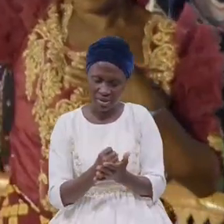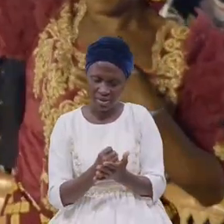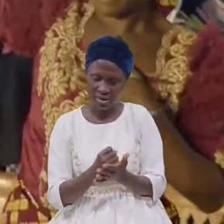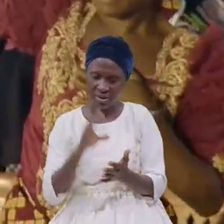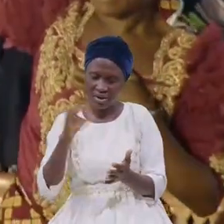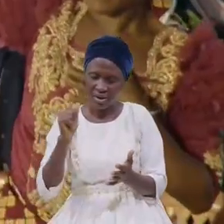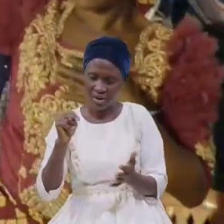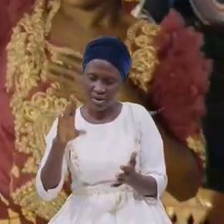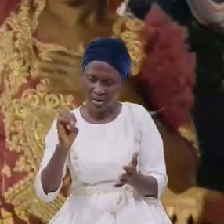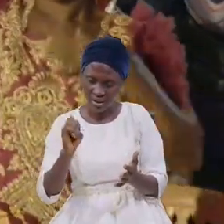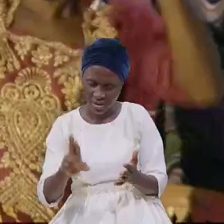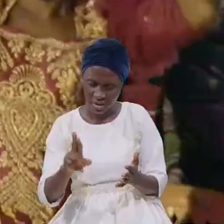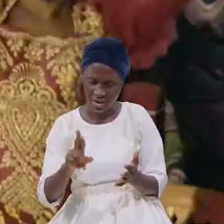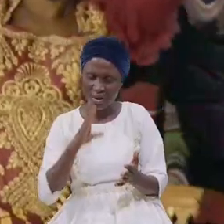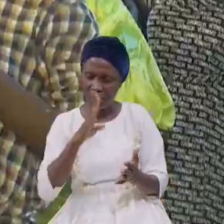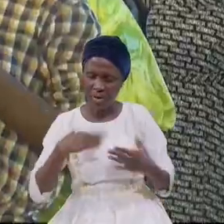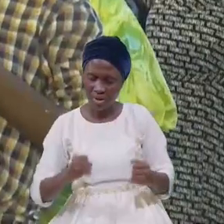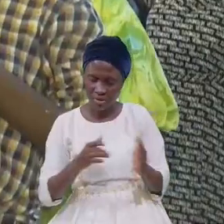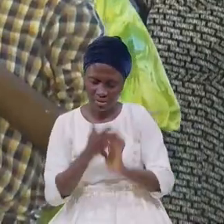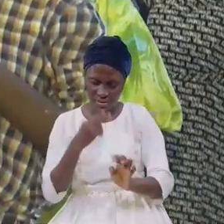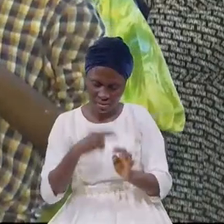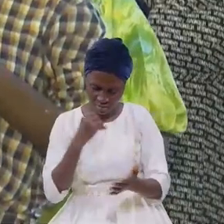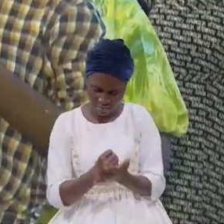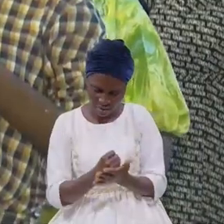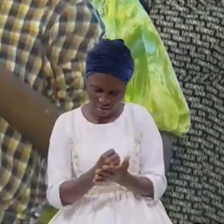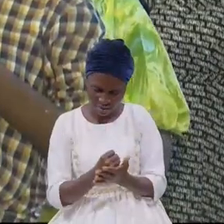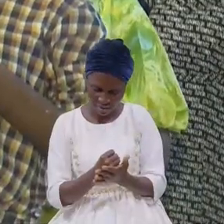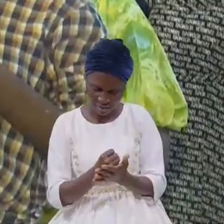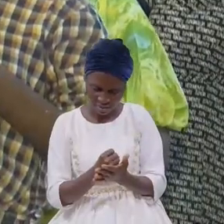Cancer, sois guéri au nom de Jésus.